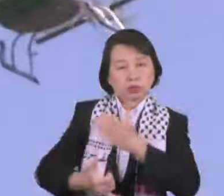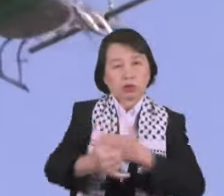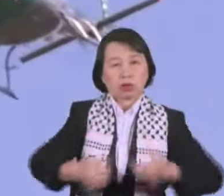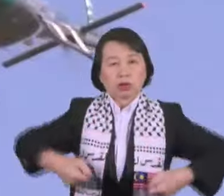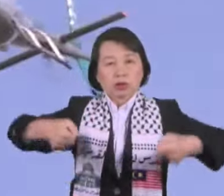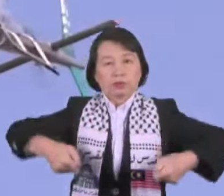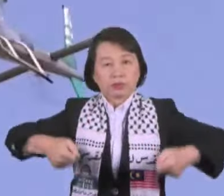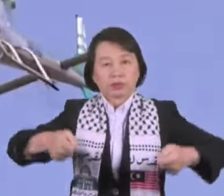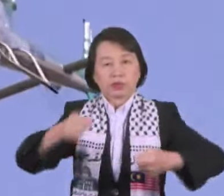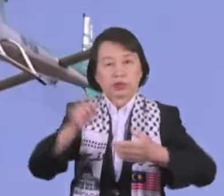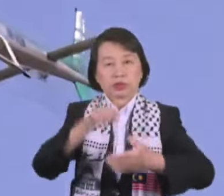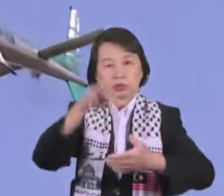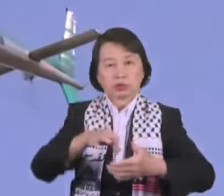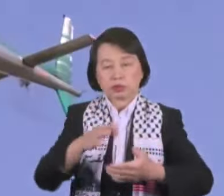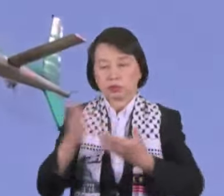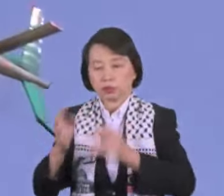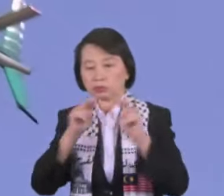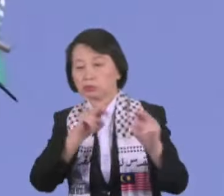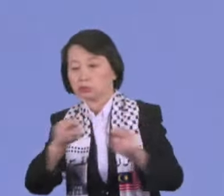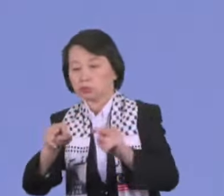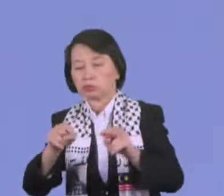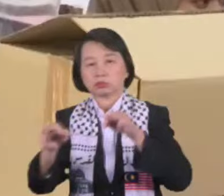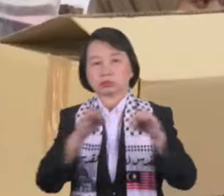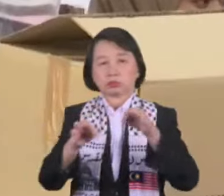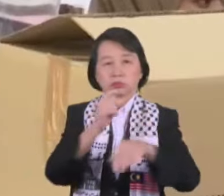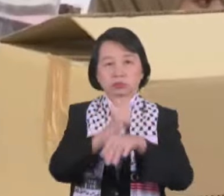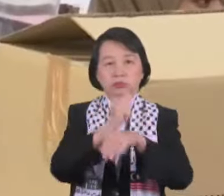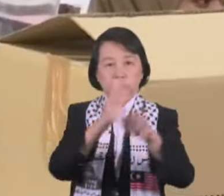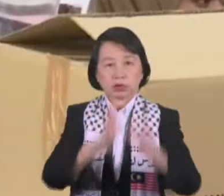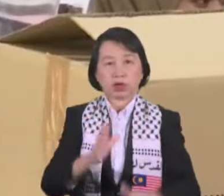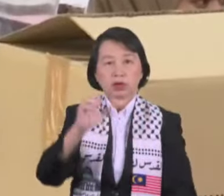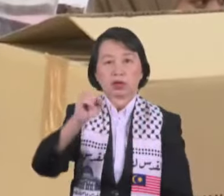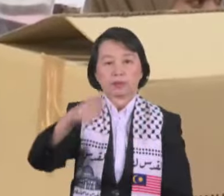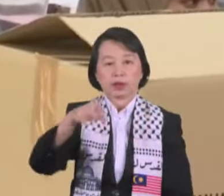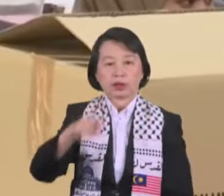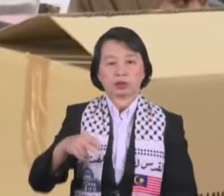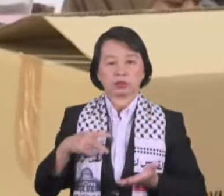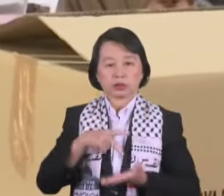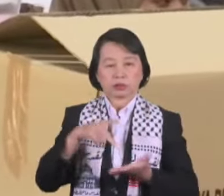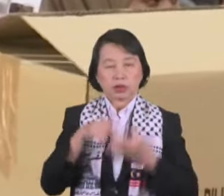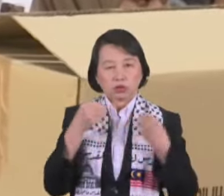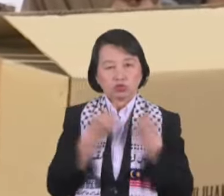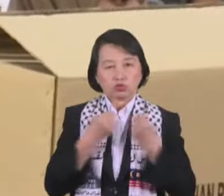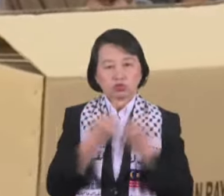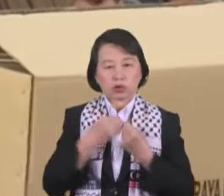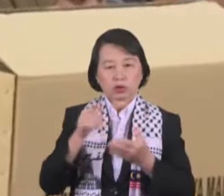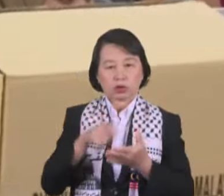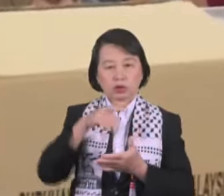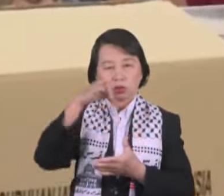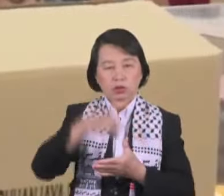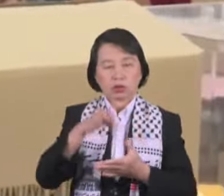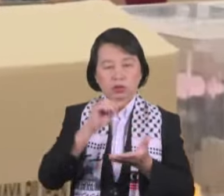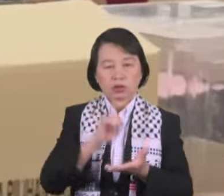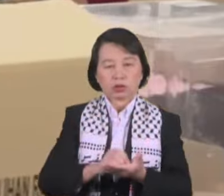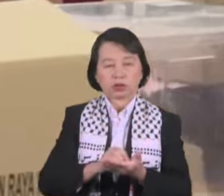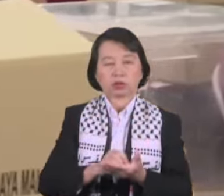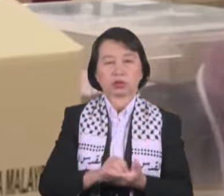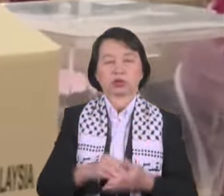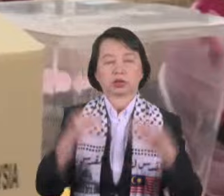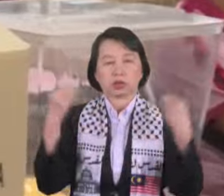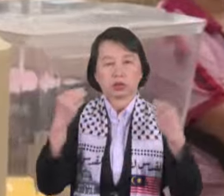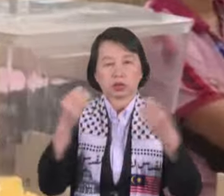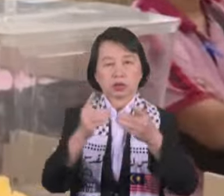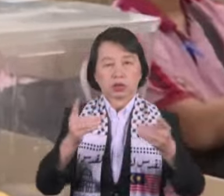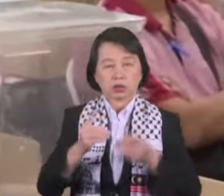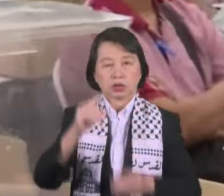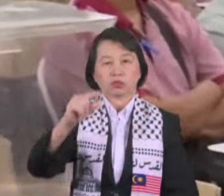undi. Beliau membuat tinjauan dan sesi taklimat kepada petugas SPR di Pusat Perjumlahan Undi Dewan Kompleks Perdana Majlis Daerah